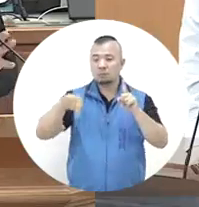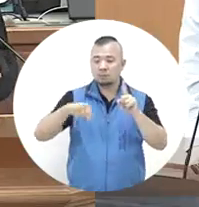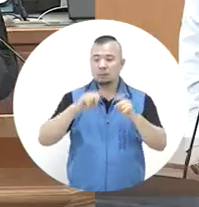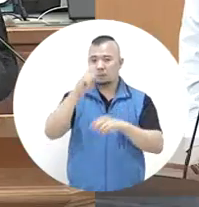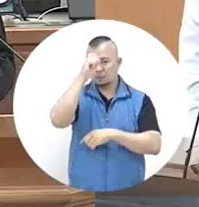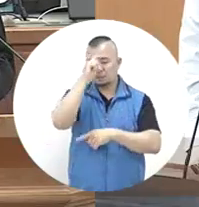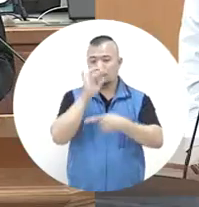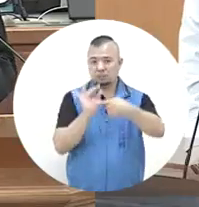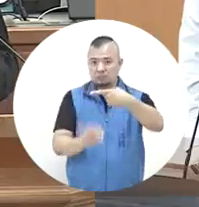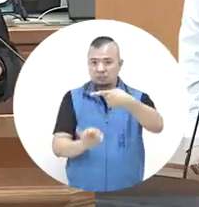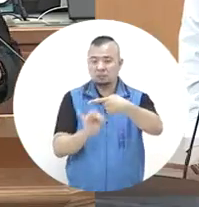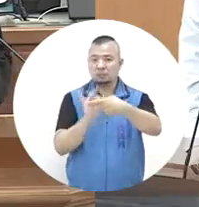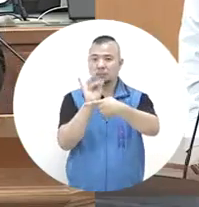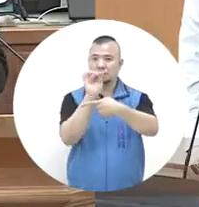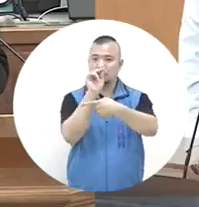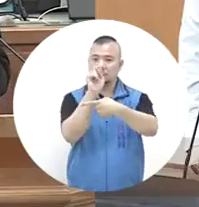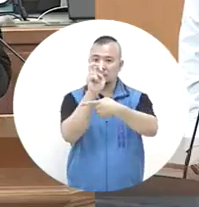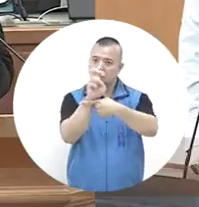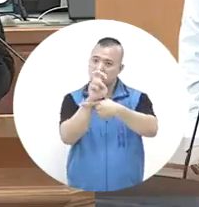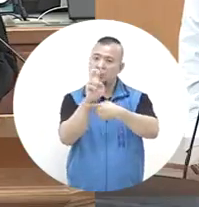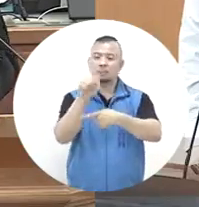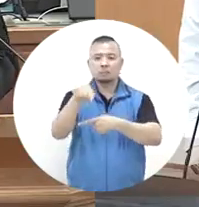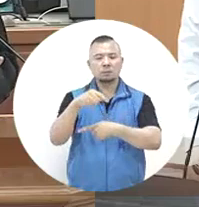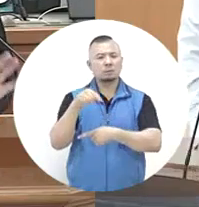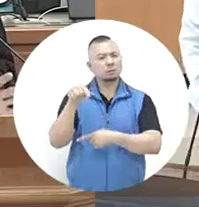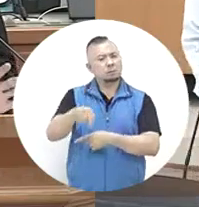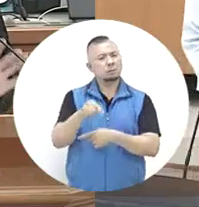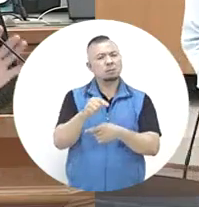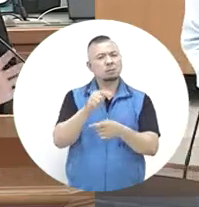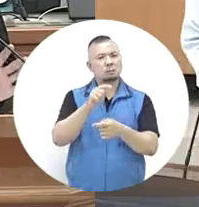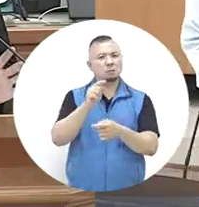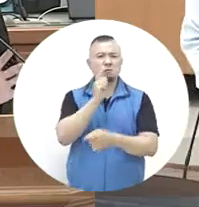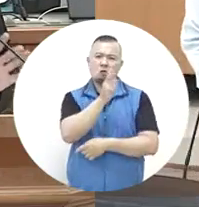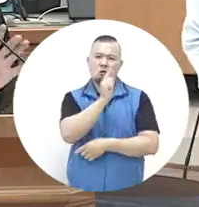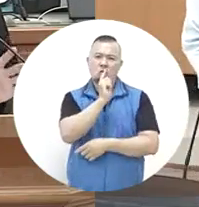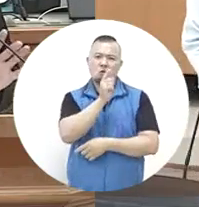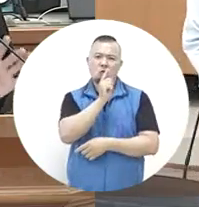个理想我们也听了很多年。